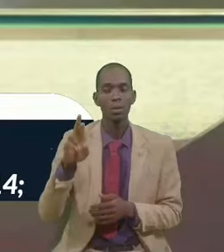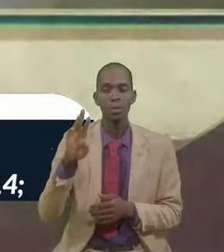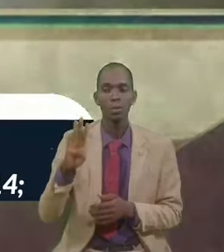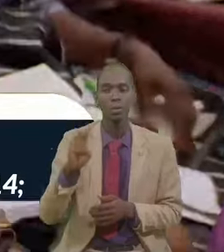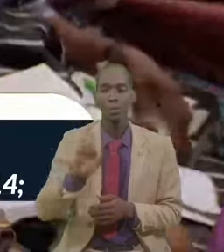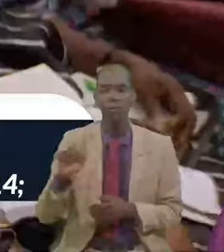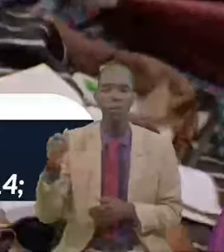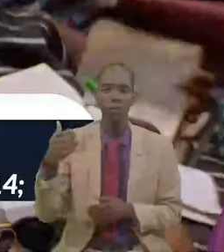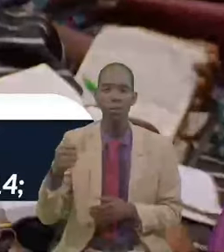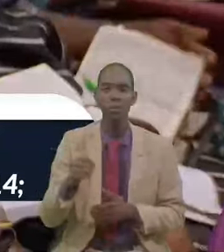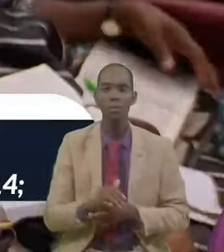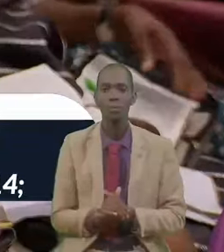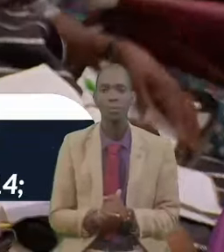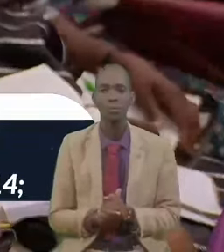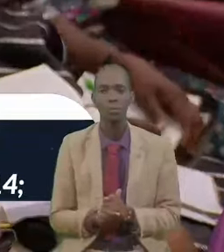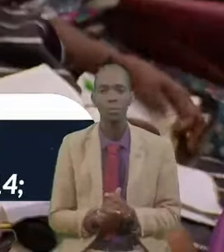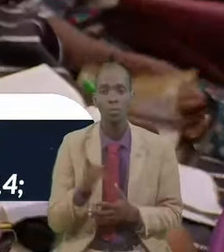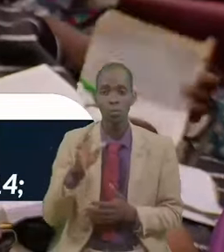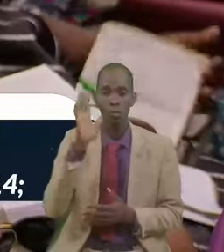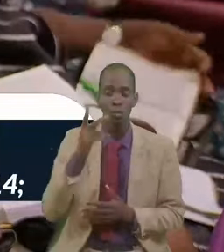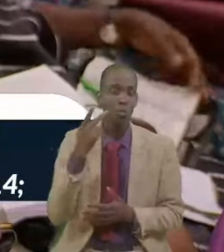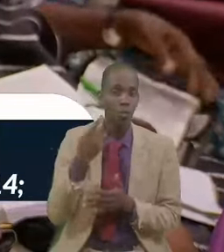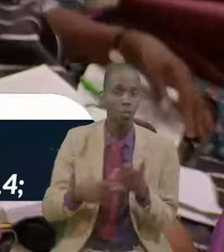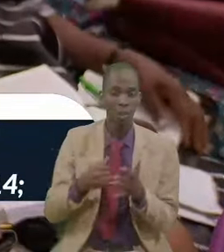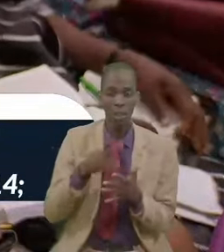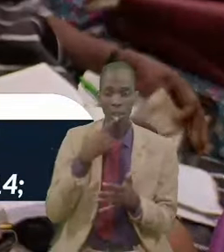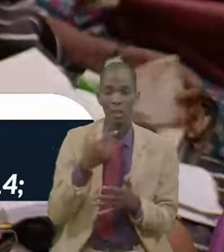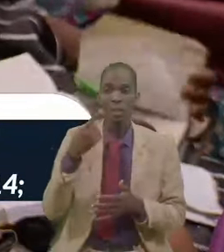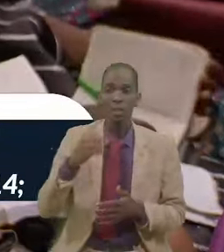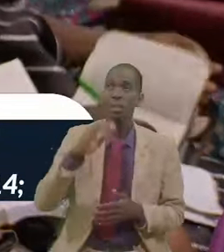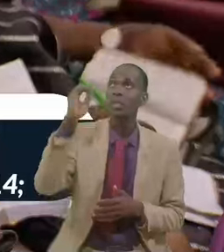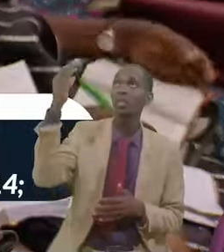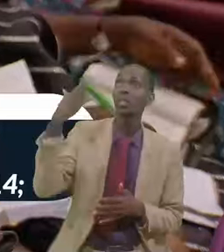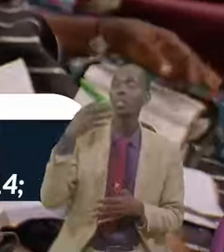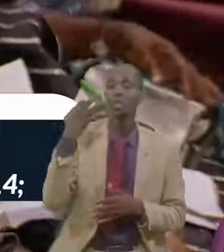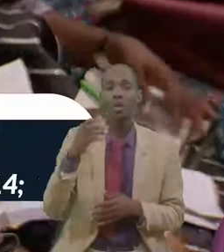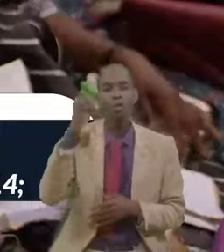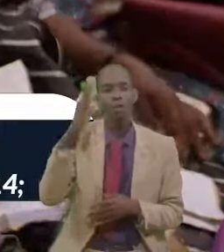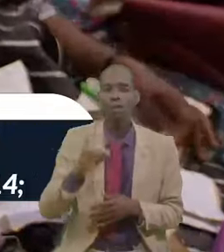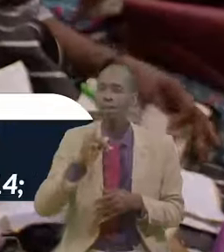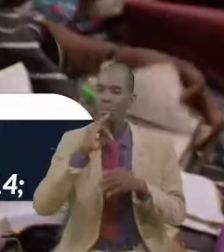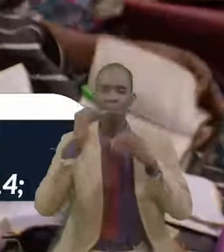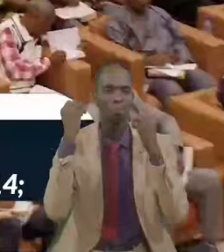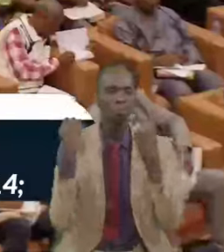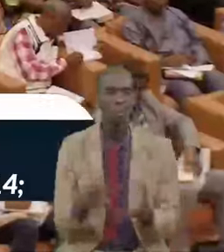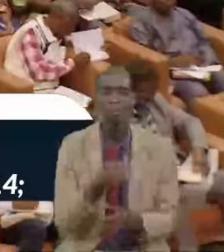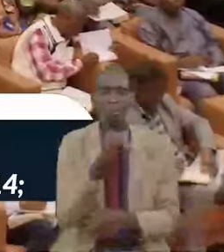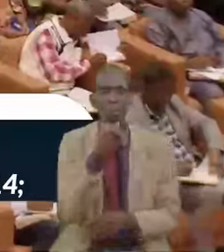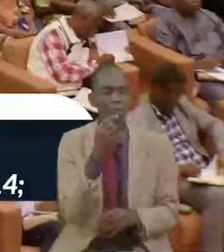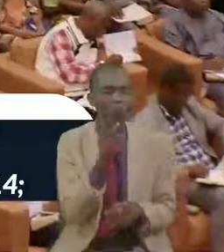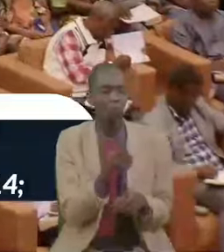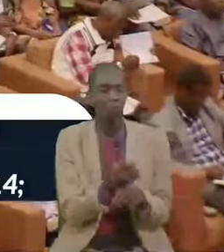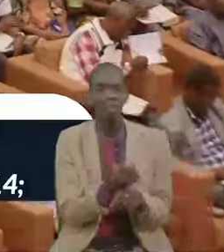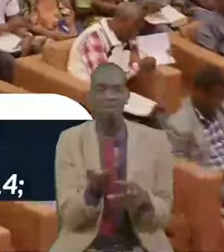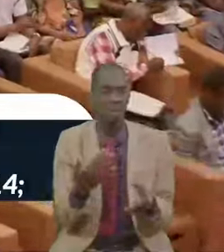4. Et nous lisons le verset 10. Vous allez voir, c'est ici que la grâce de Dieu est multiple. Ce n'est pas